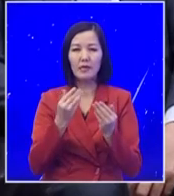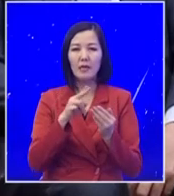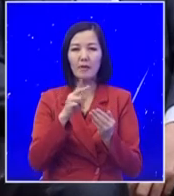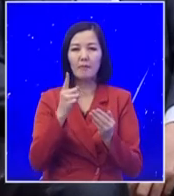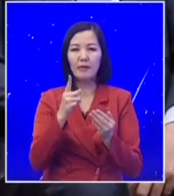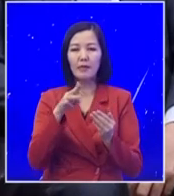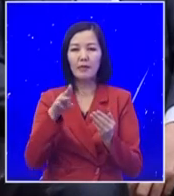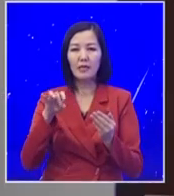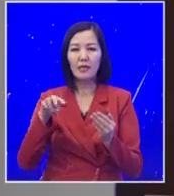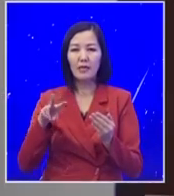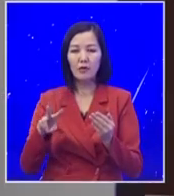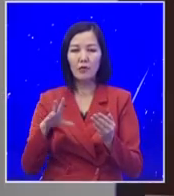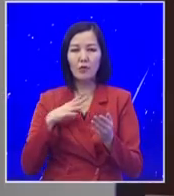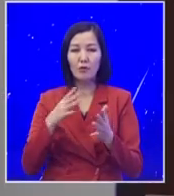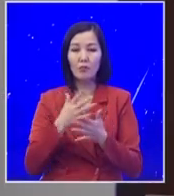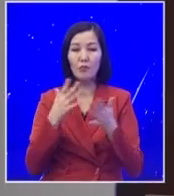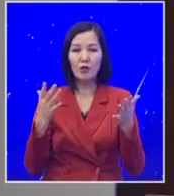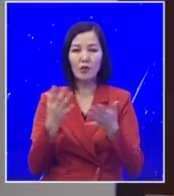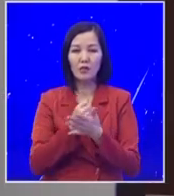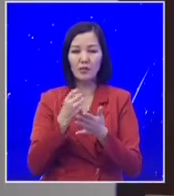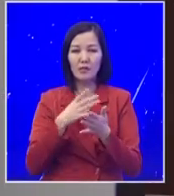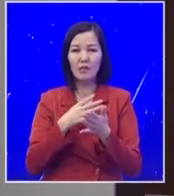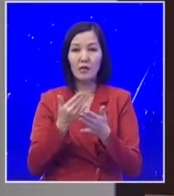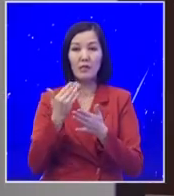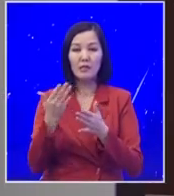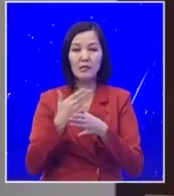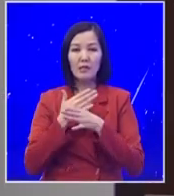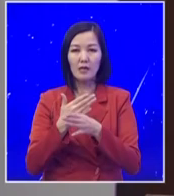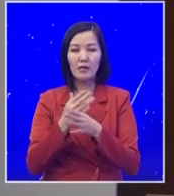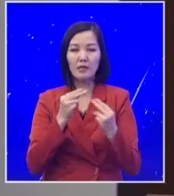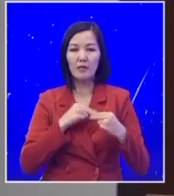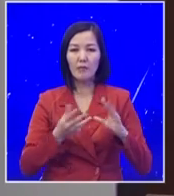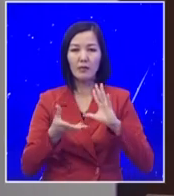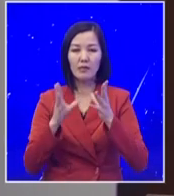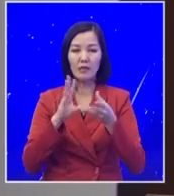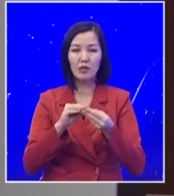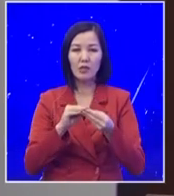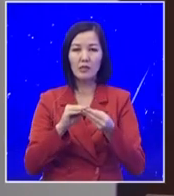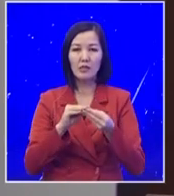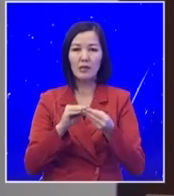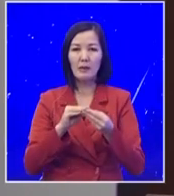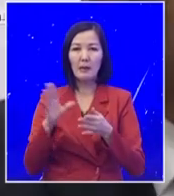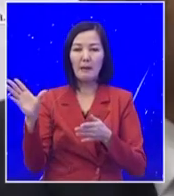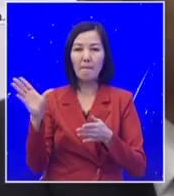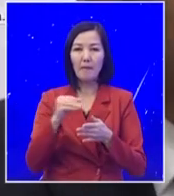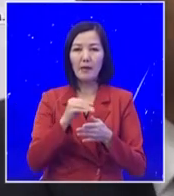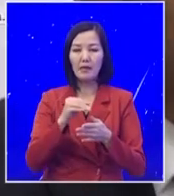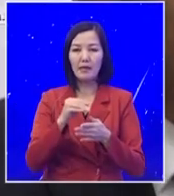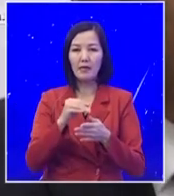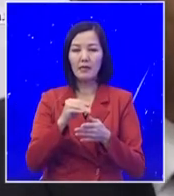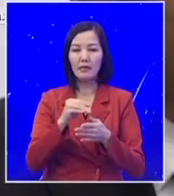Өте үлкен жетістік деп ойлаймын. Әрине ол сіздің еңбегіңіз, осы бүкіл ұжымның еңбегі.